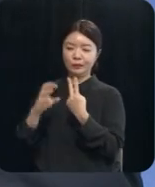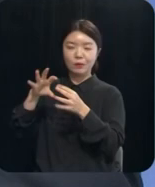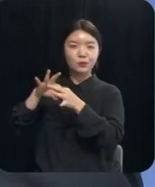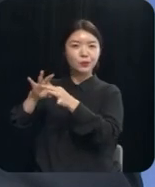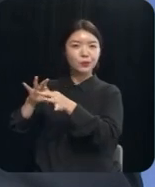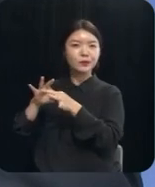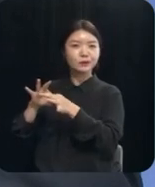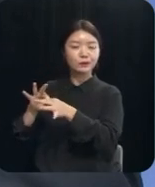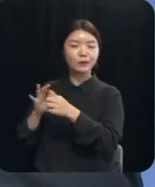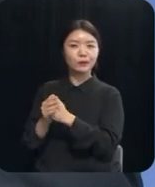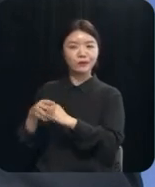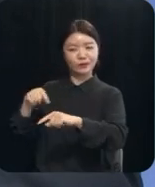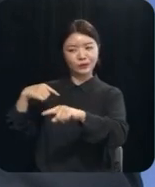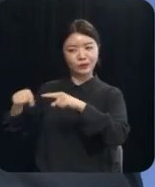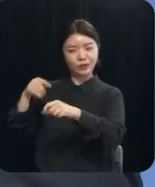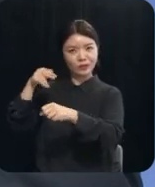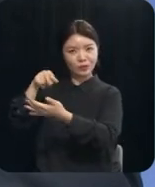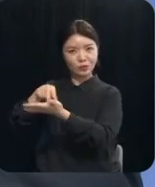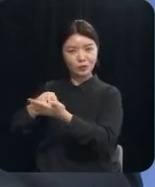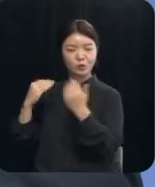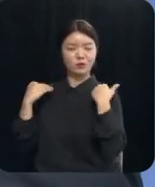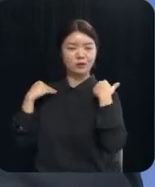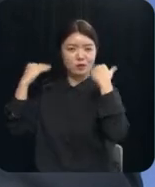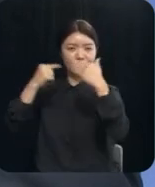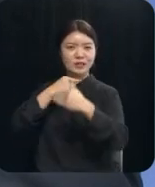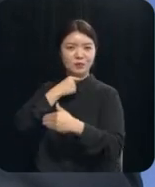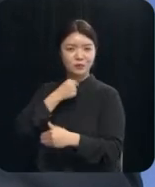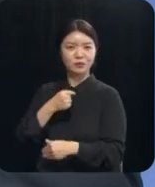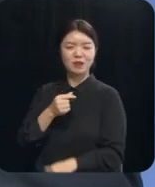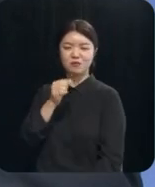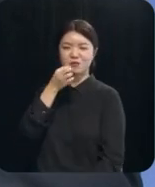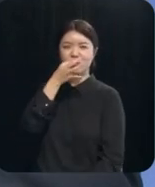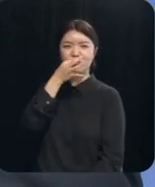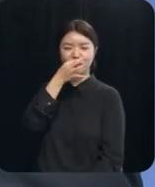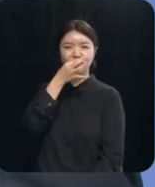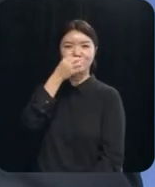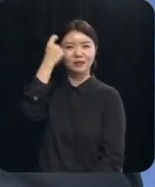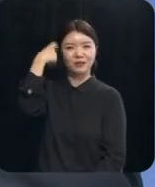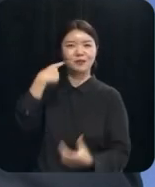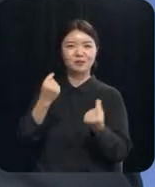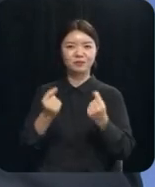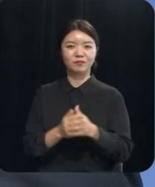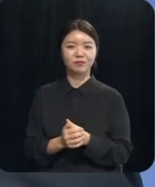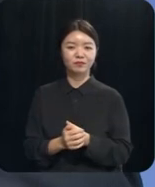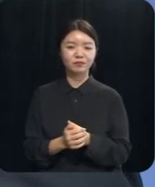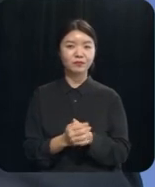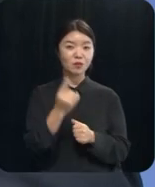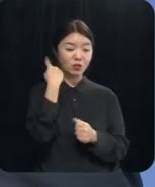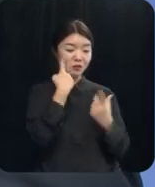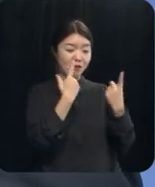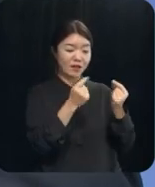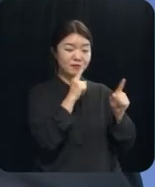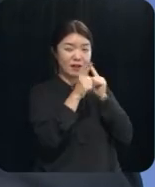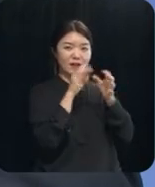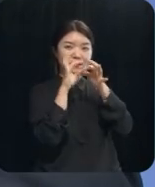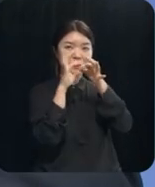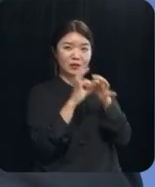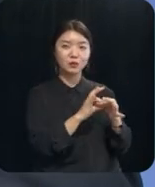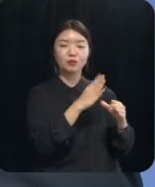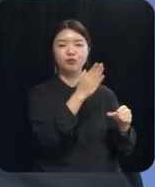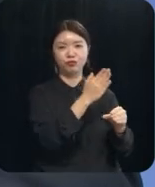통해서 정치적으로 성장하고 싶은 자기 욕심을 네, 채우고 싶은 어저께와, 이런 정치인이 아닙니다. 어저께와 똑같은 말씀을 네. 역시